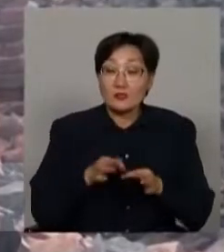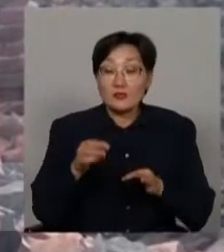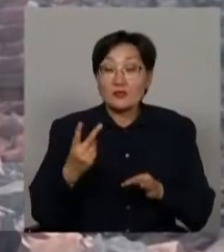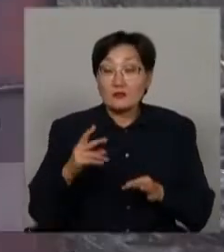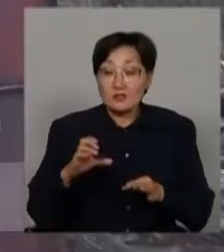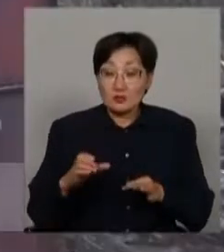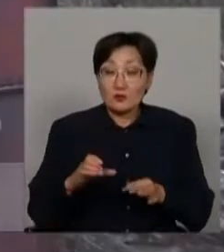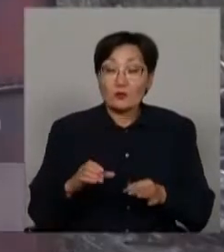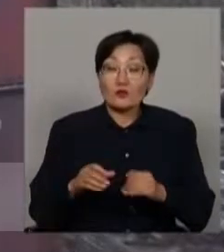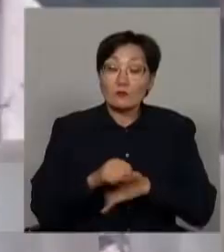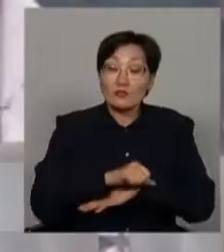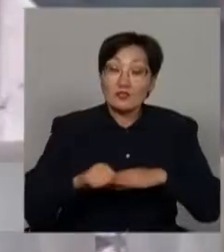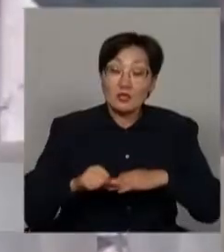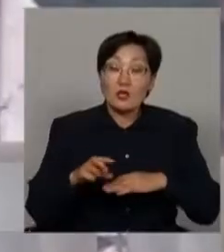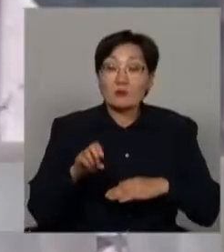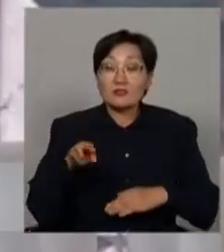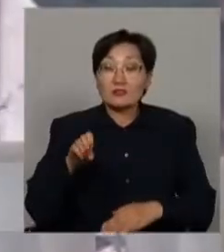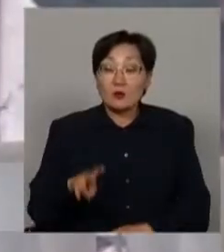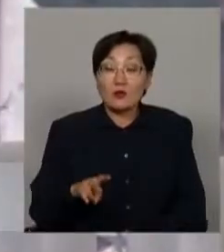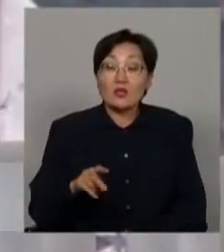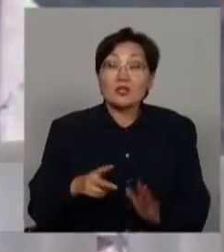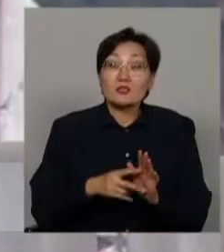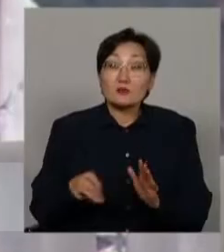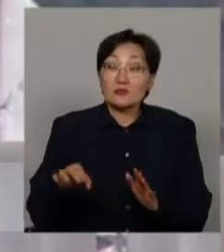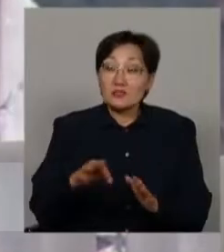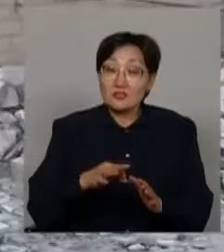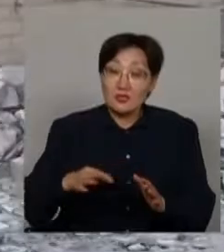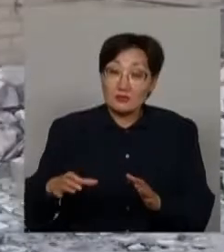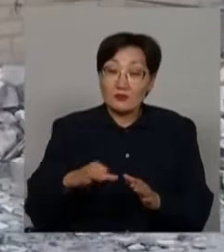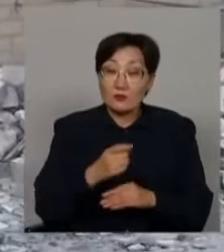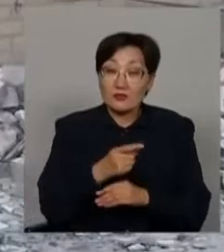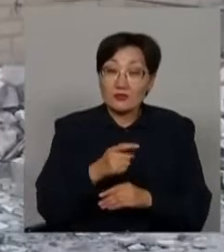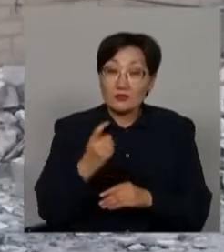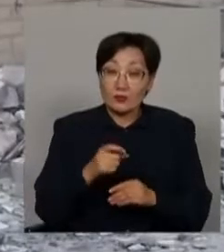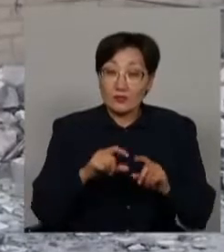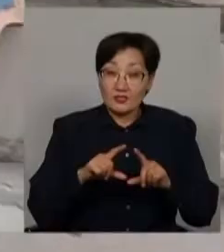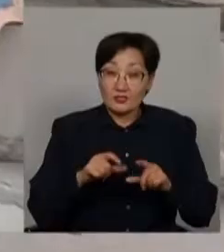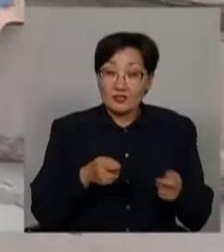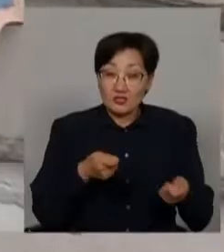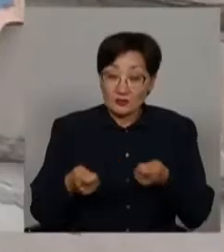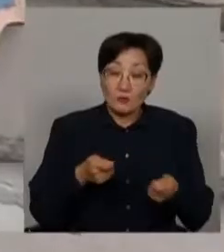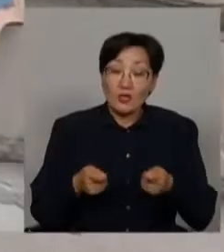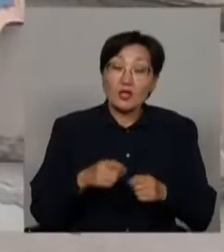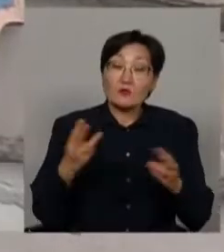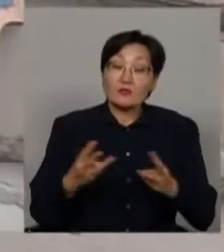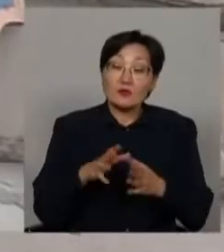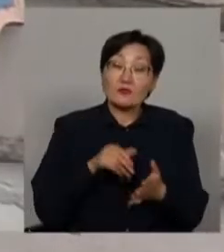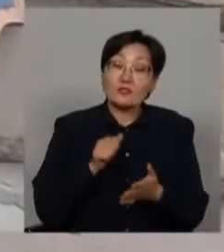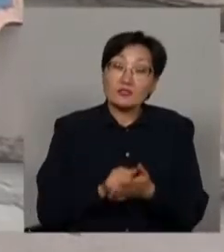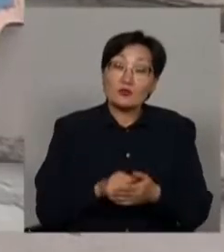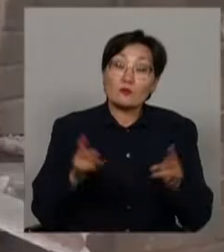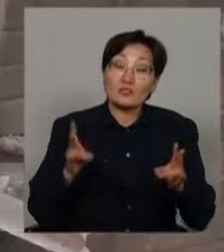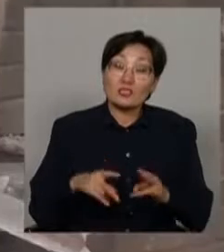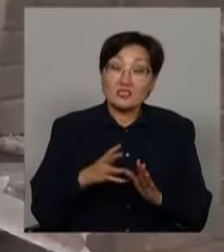2 сентября на территориях Басаманского и Семиозерного управления лесного хозяйства Павликольского района. Огнем был уничтожен и